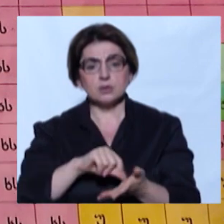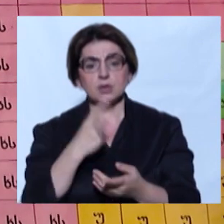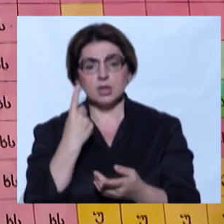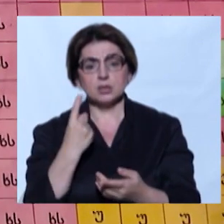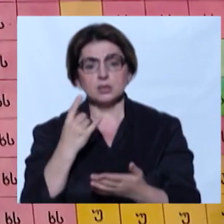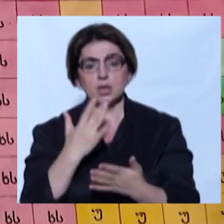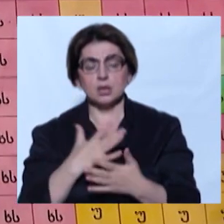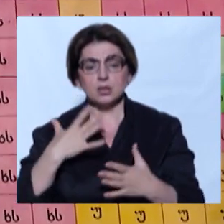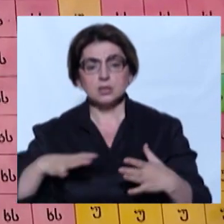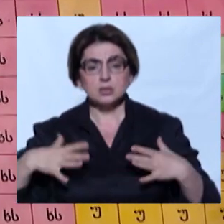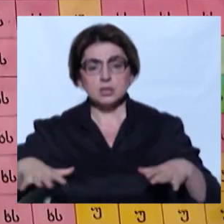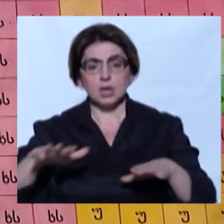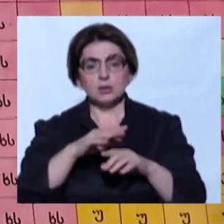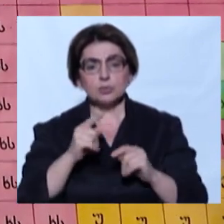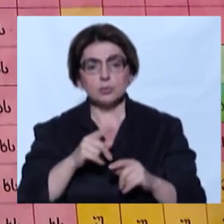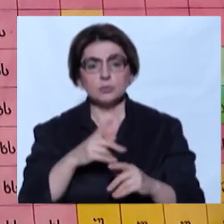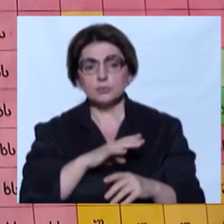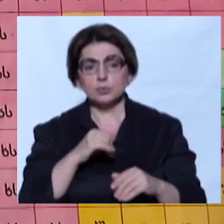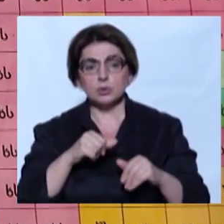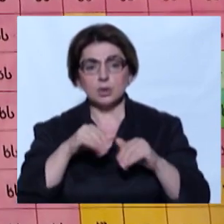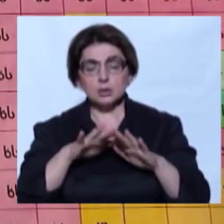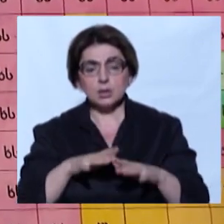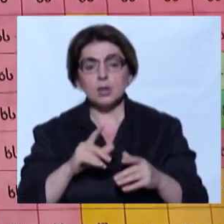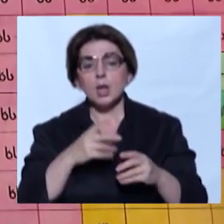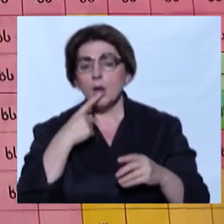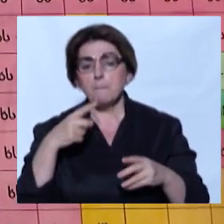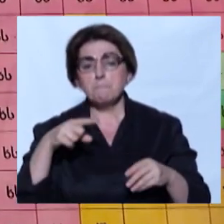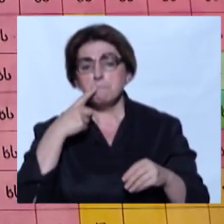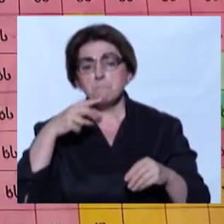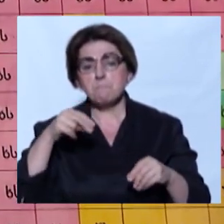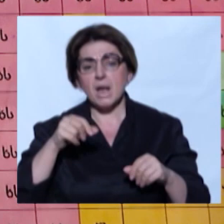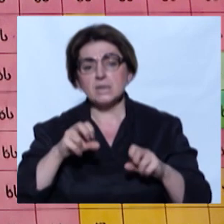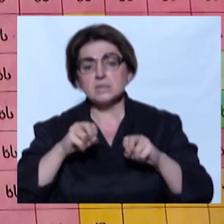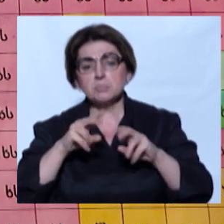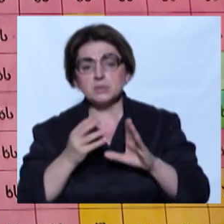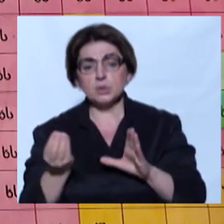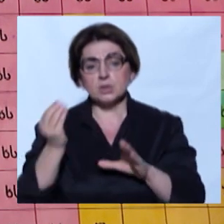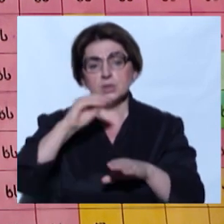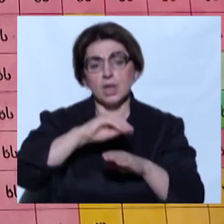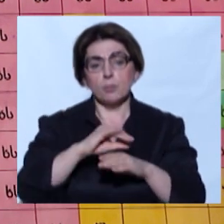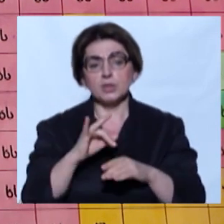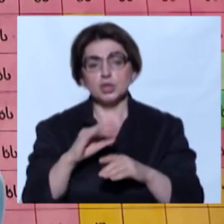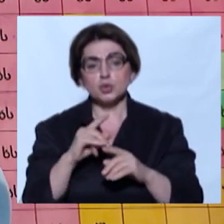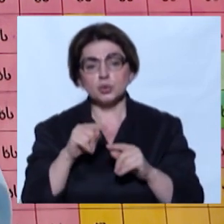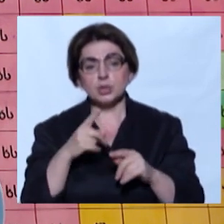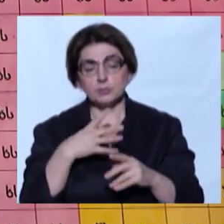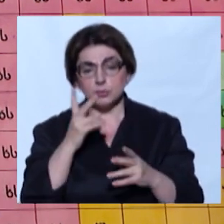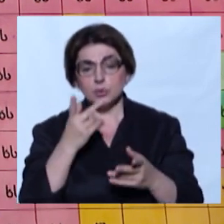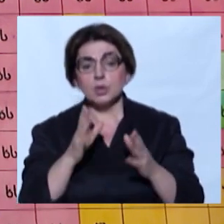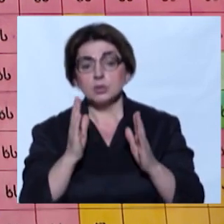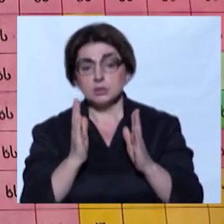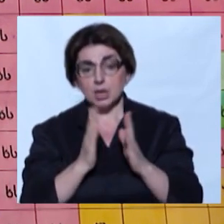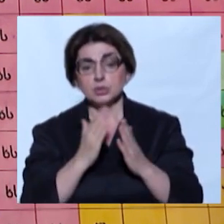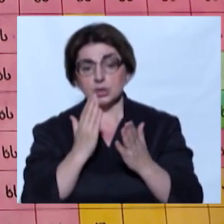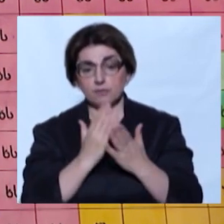და გადაწყვიტეს, რომ ვთქვათ, სუფრის მარილი გაემდიდრებინათ იოდის შემცველობით. ამიტომაც თუ თქვენ ნახედავთ სახში